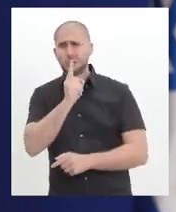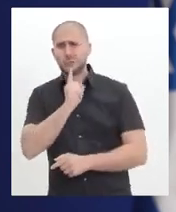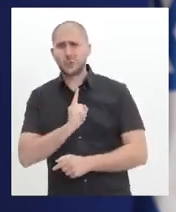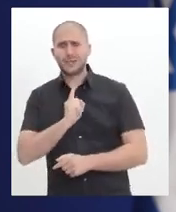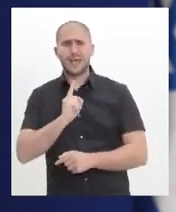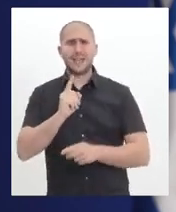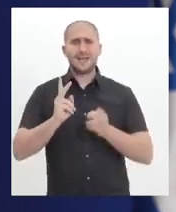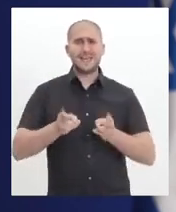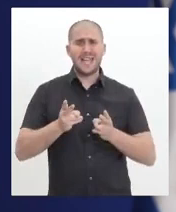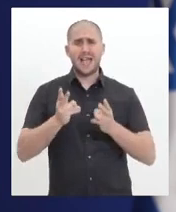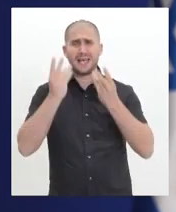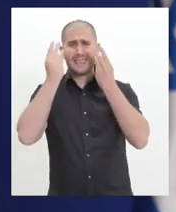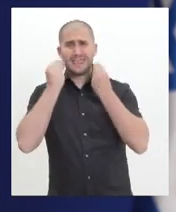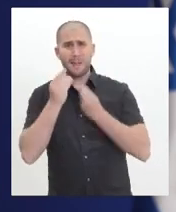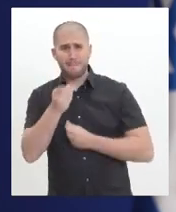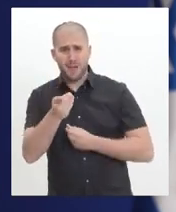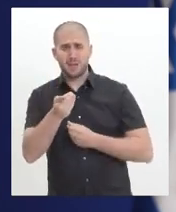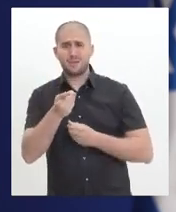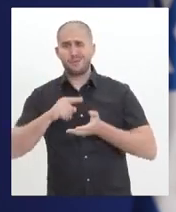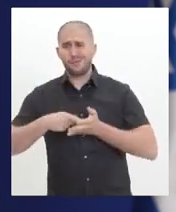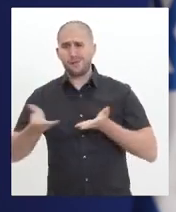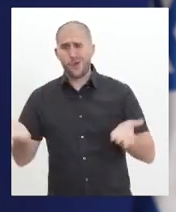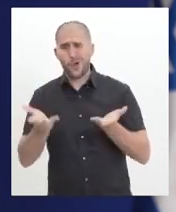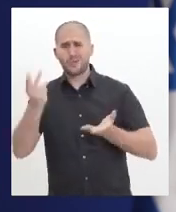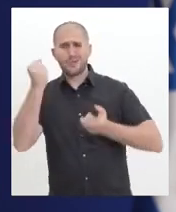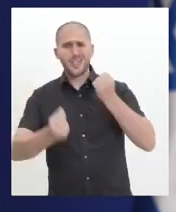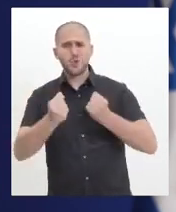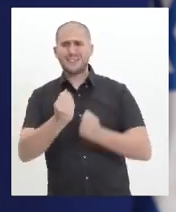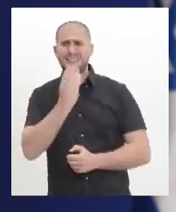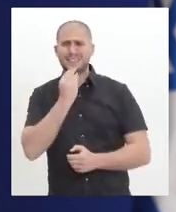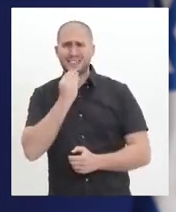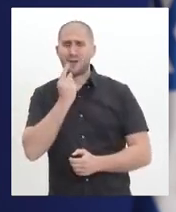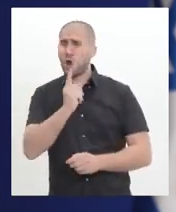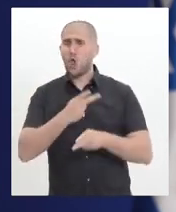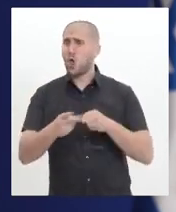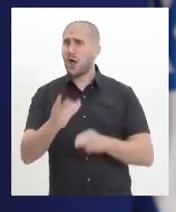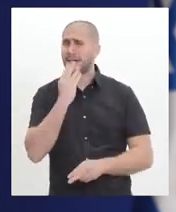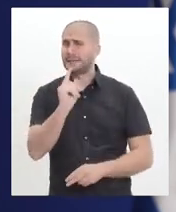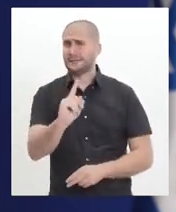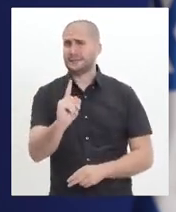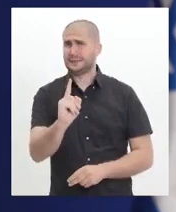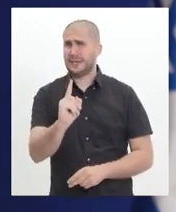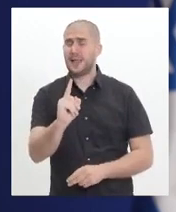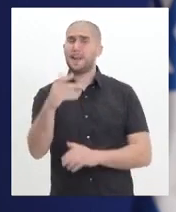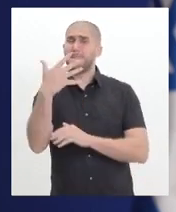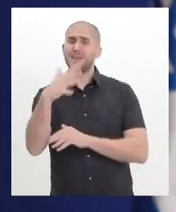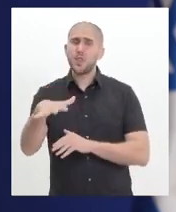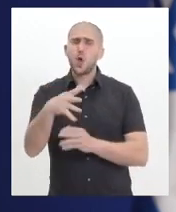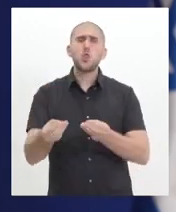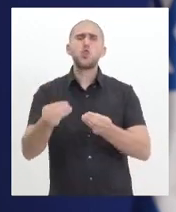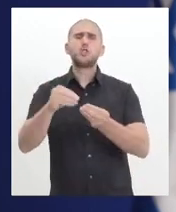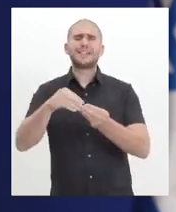בעיראק ובתי לתקוף את מדינת ישראל אבל לא רק את מדינת ישראל אלא מדינות